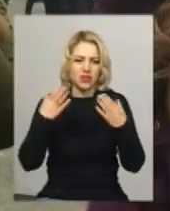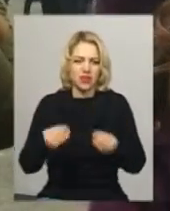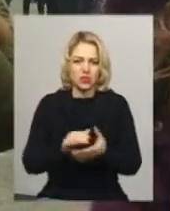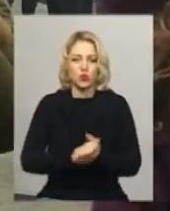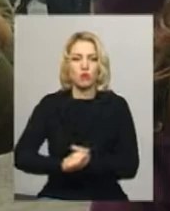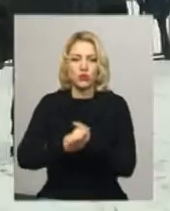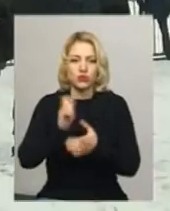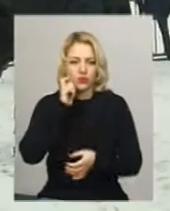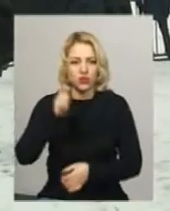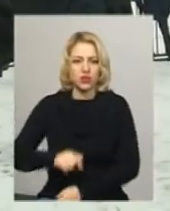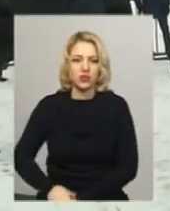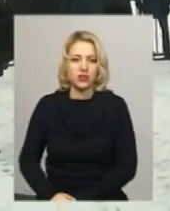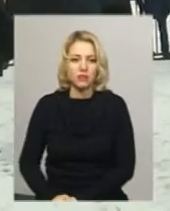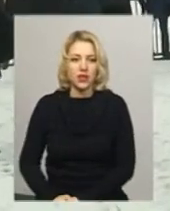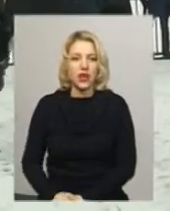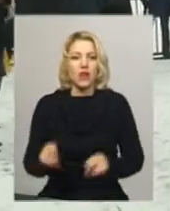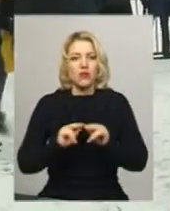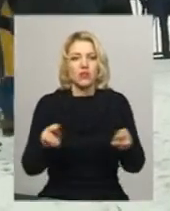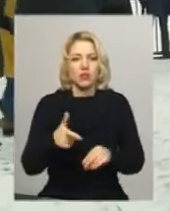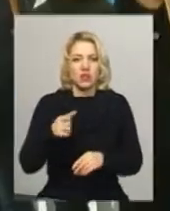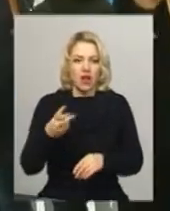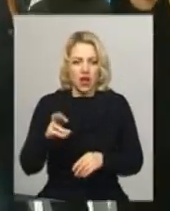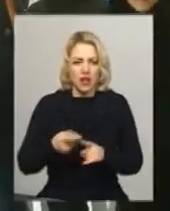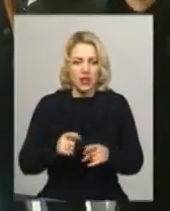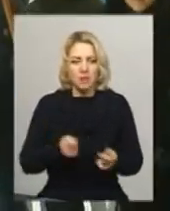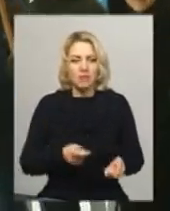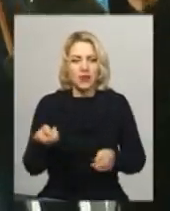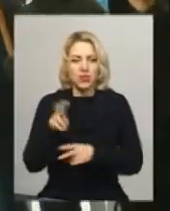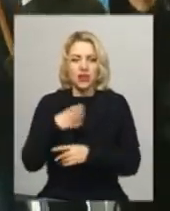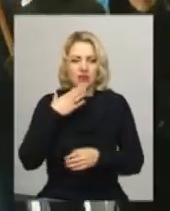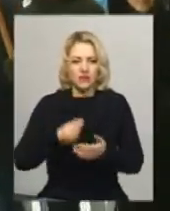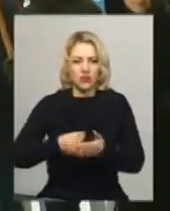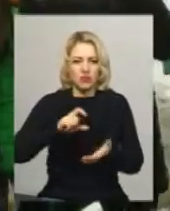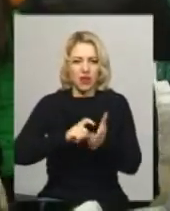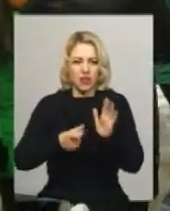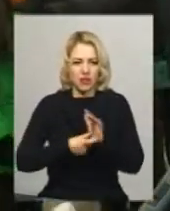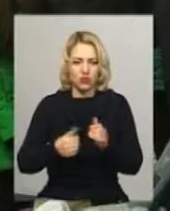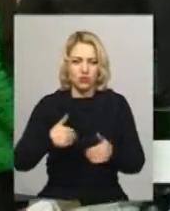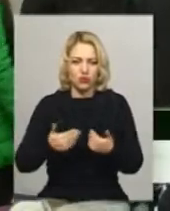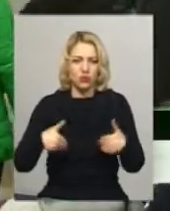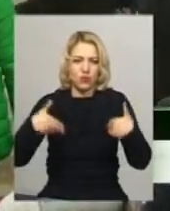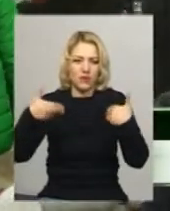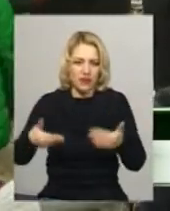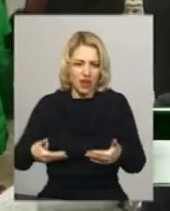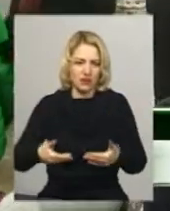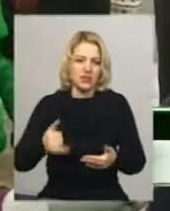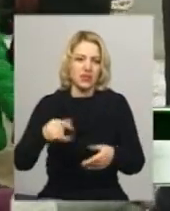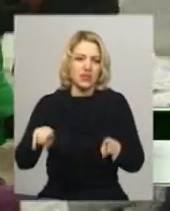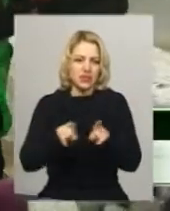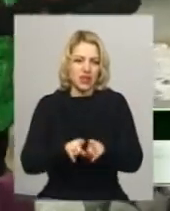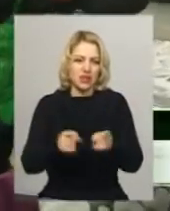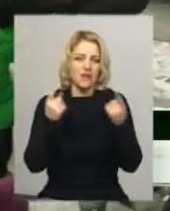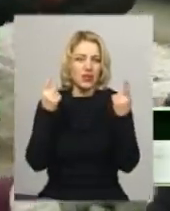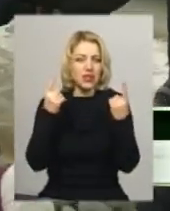Соборності України. Вчителька Ганна Дядик до річки Південний Буг прийшла разом зі своїм класом. Хочу привітати із таким